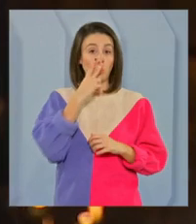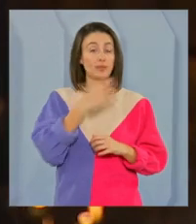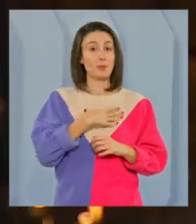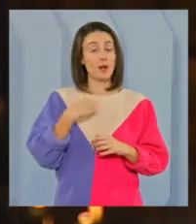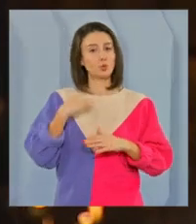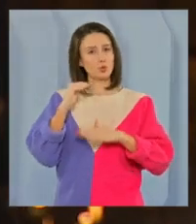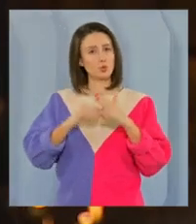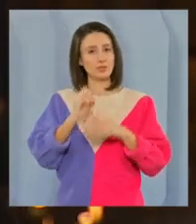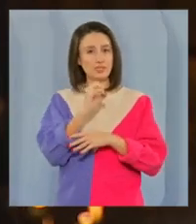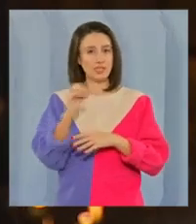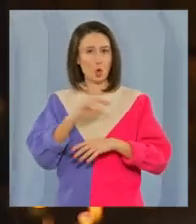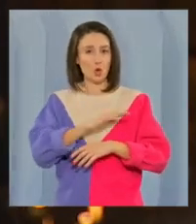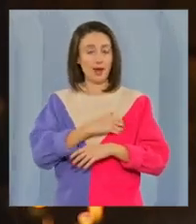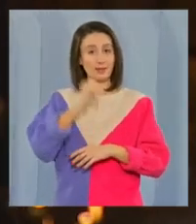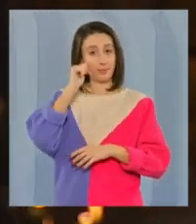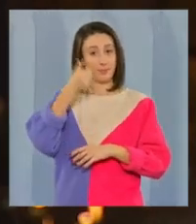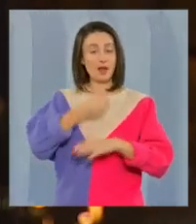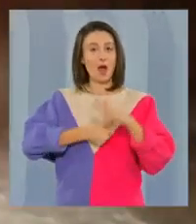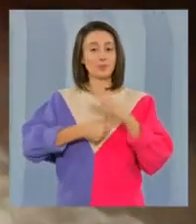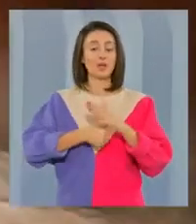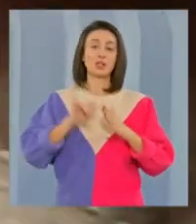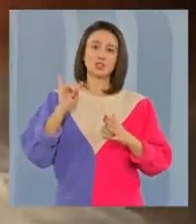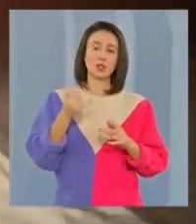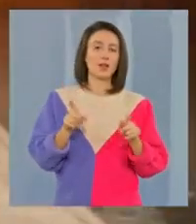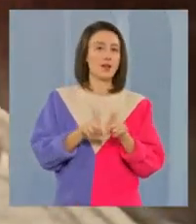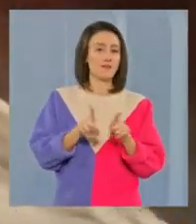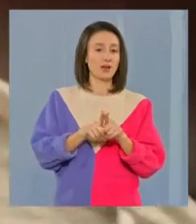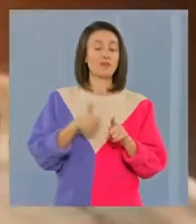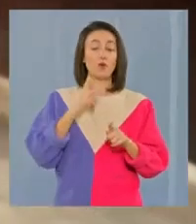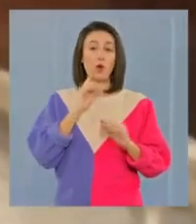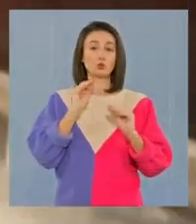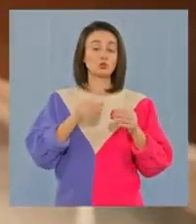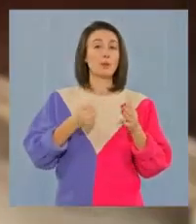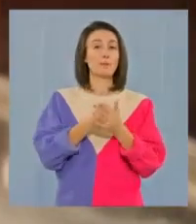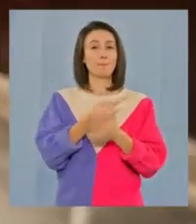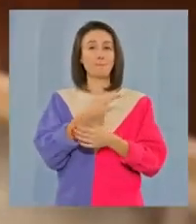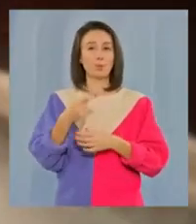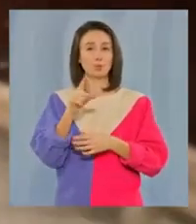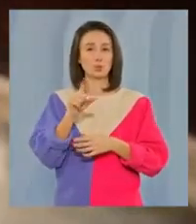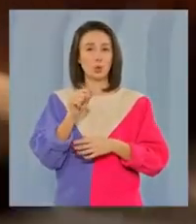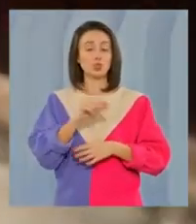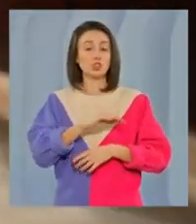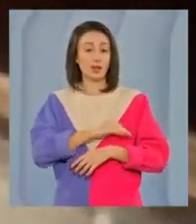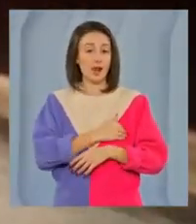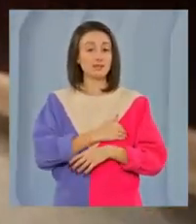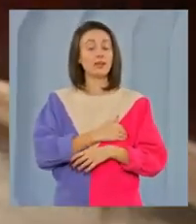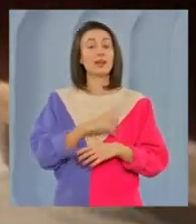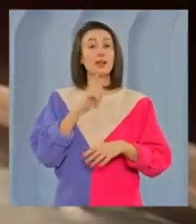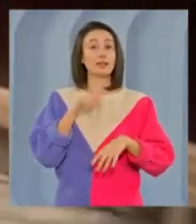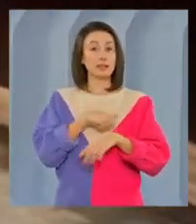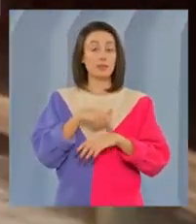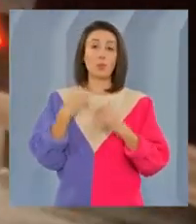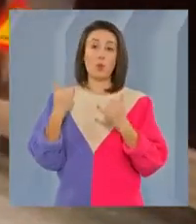Temperaturi sub 0 grade Celsius mâine în capitală și de asemenea se vor atinge chiar și minus 20 de grade Celsius pe